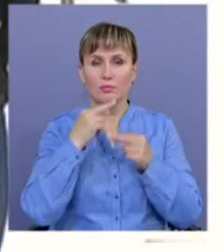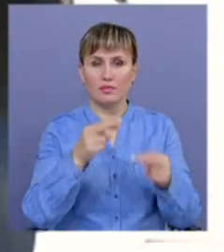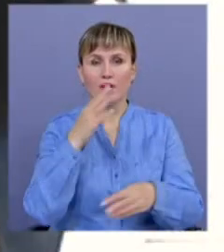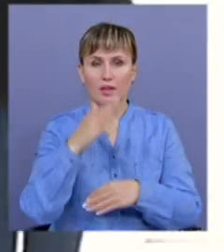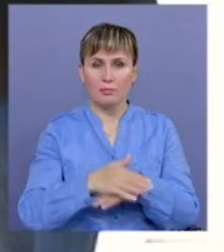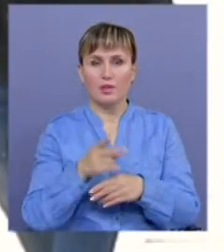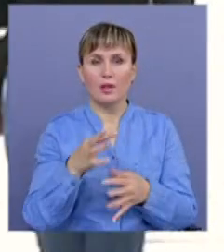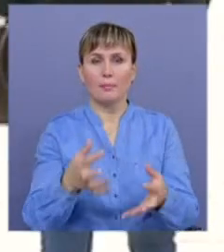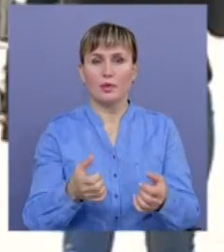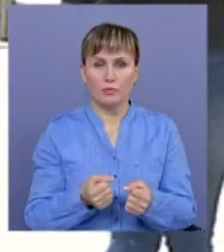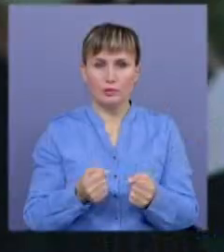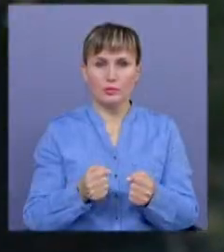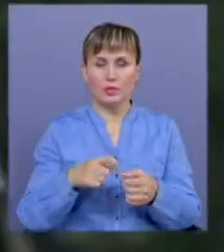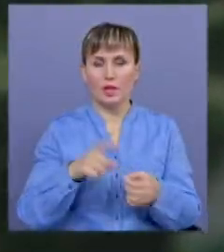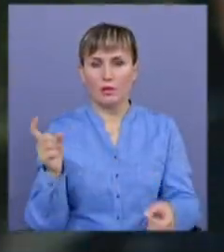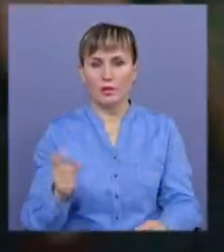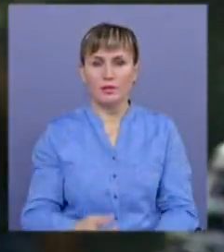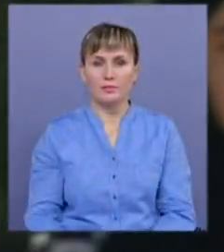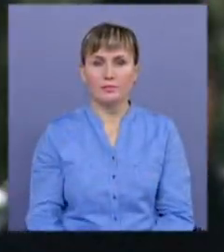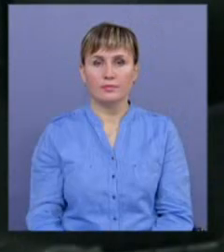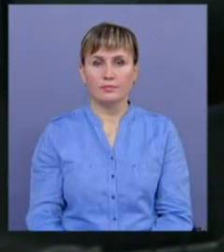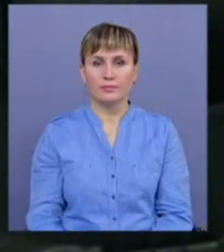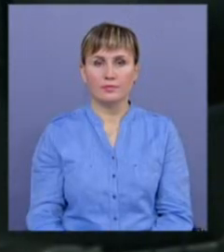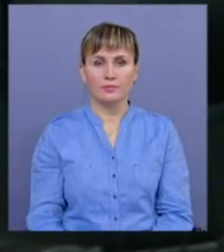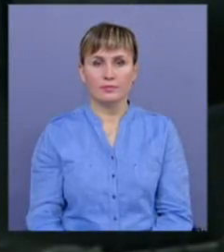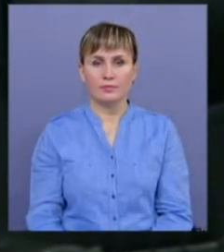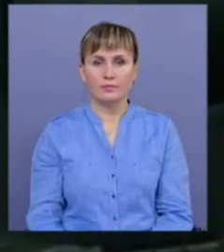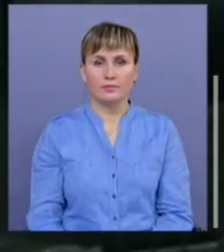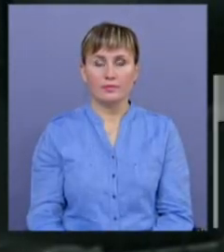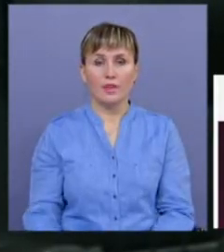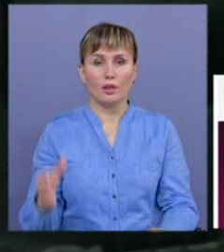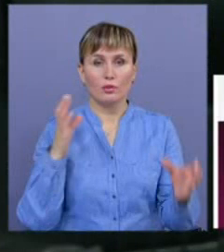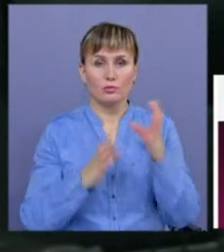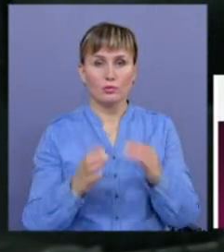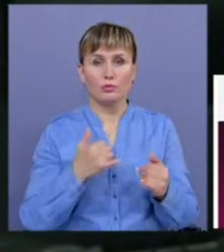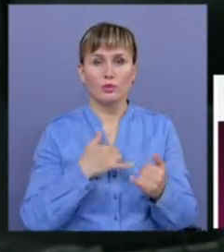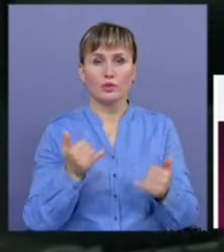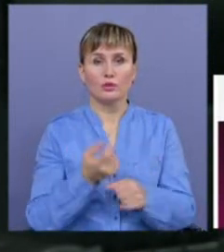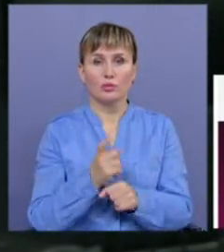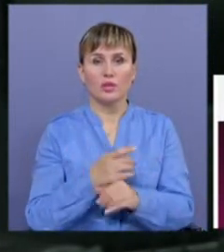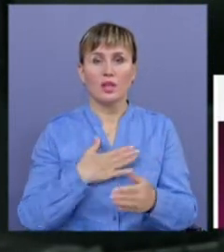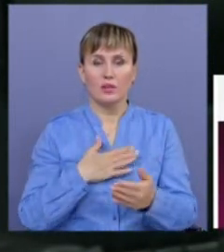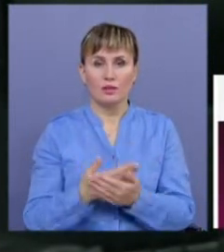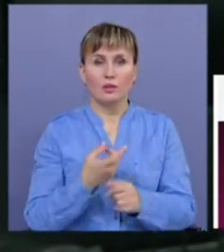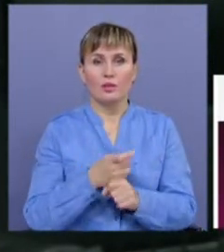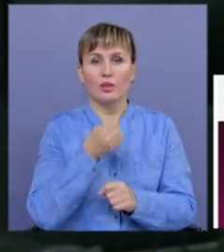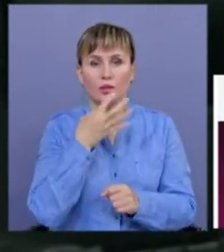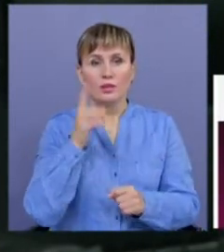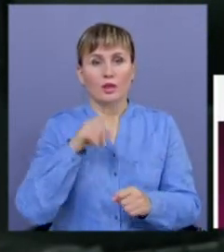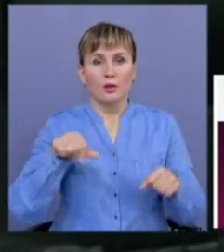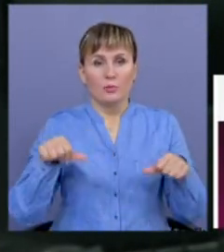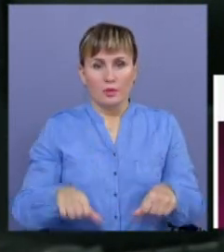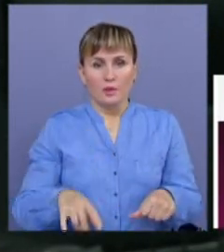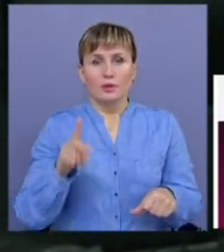Акимат для получения открепительного талона. Студенты у нас сейчас очень активные, очень хорошо знают свои права.